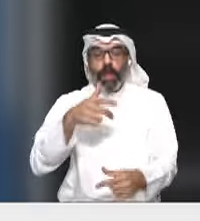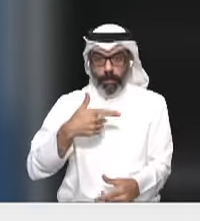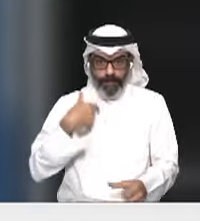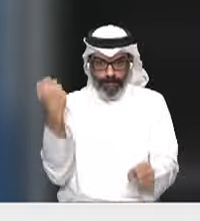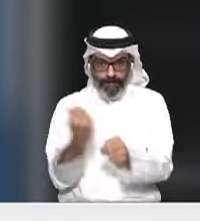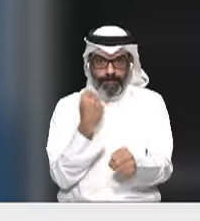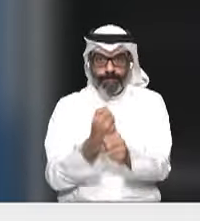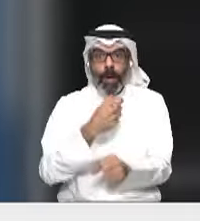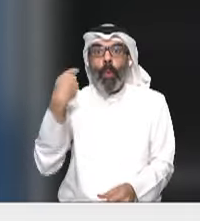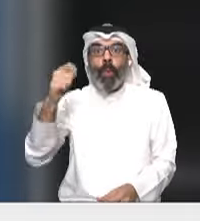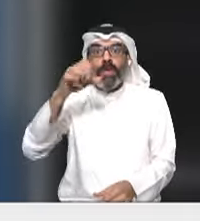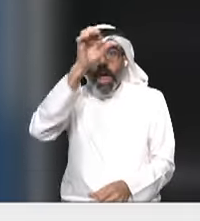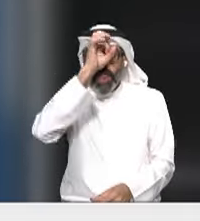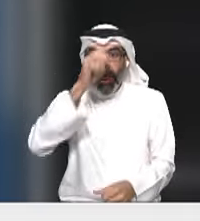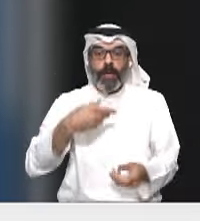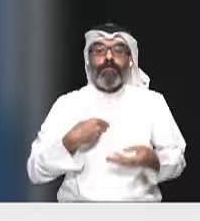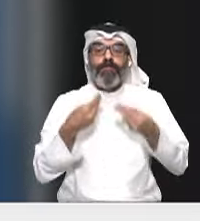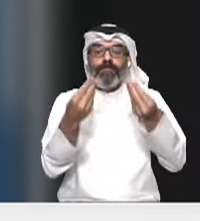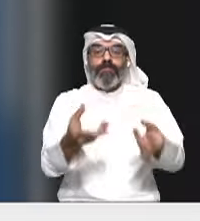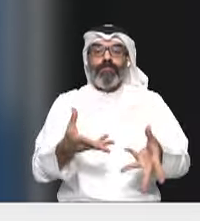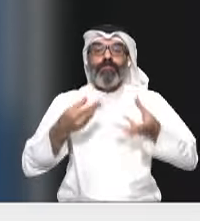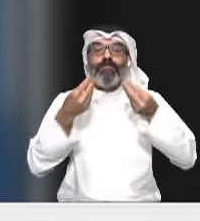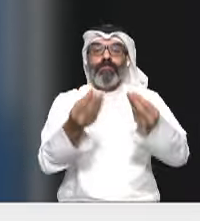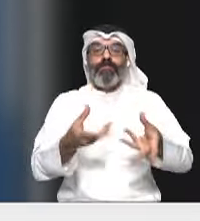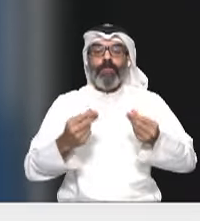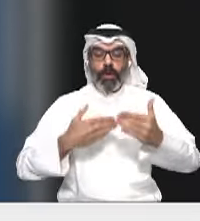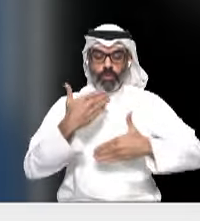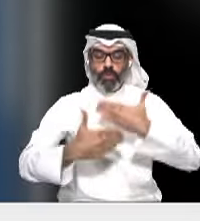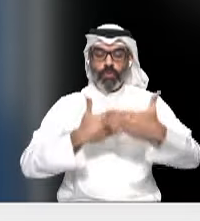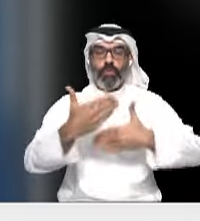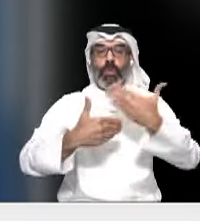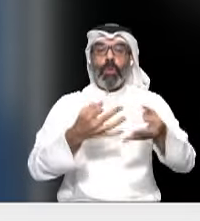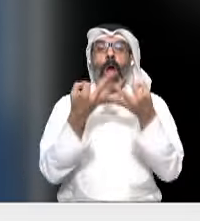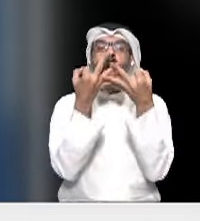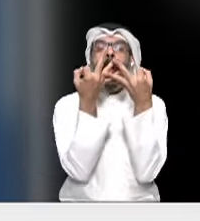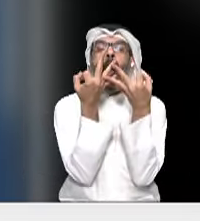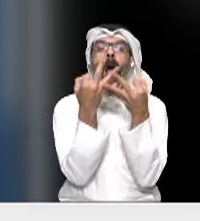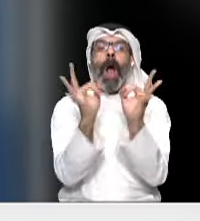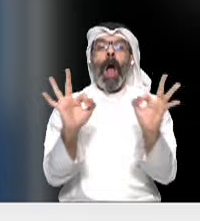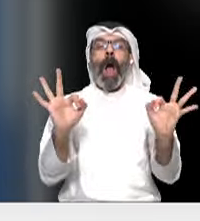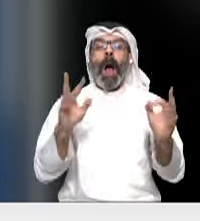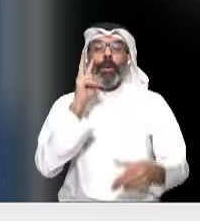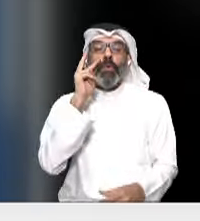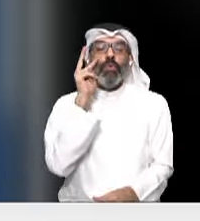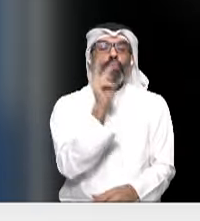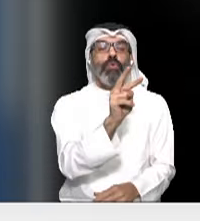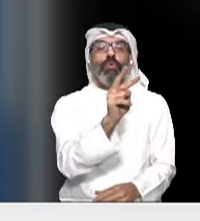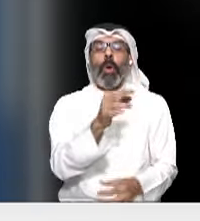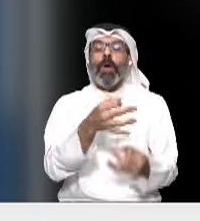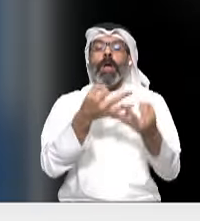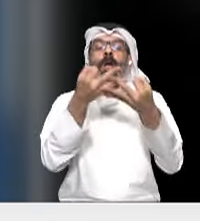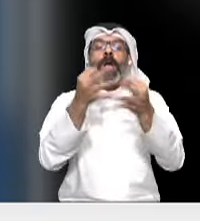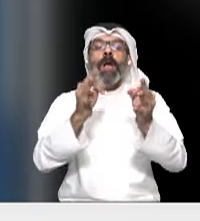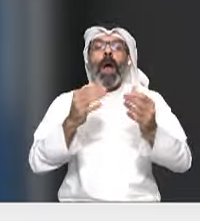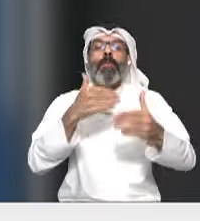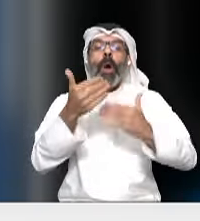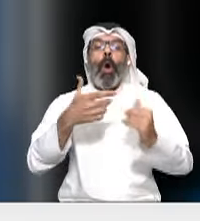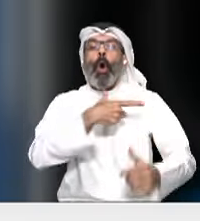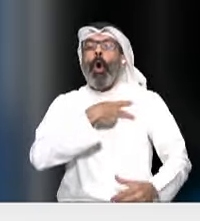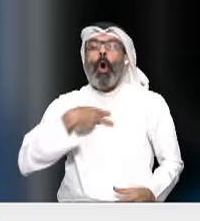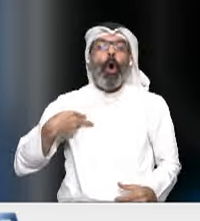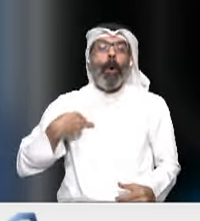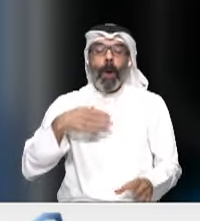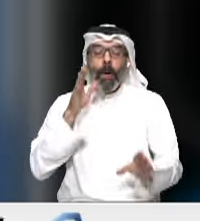العمل على رقمنه خدماتها وتطوير انظمتها بما يتناسب مع رؤيتها في اتاحه خدمات حكوميه